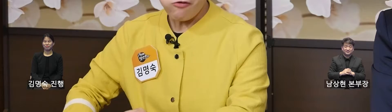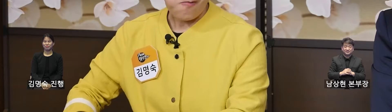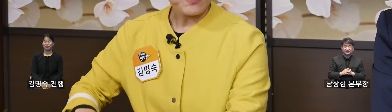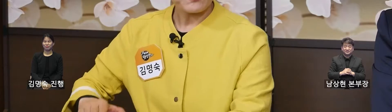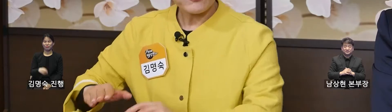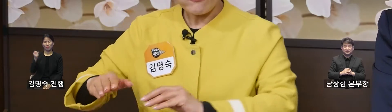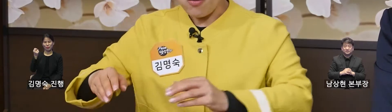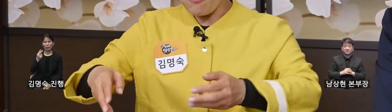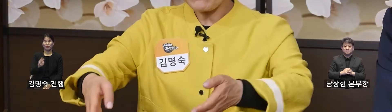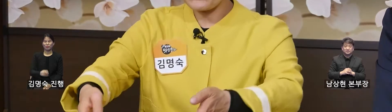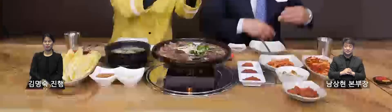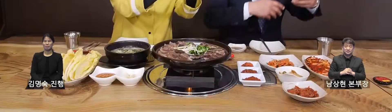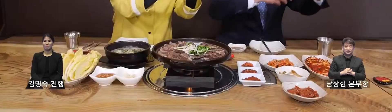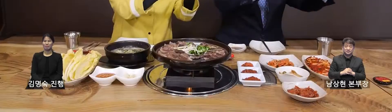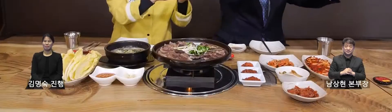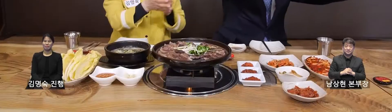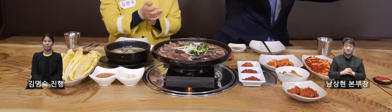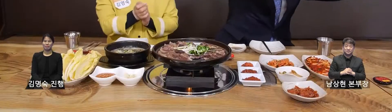그리고.